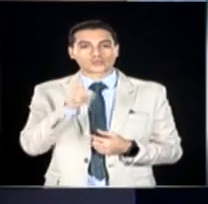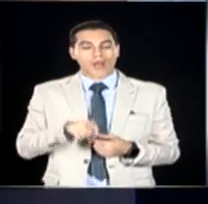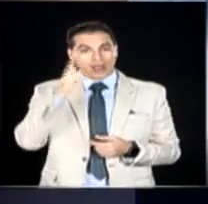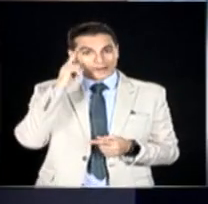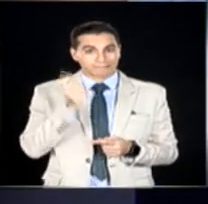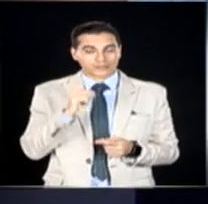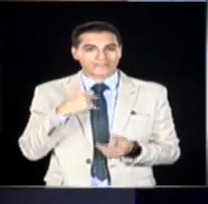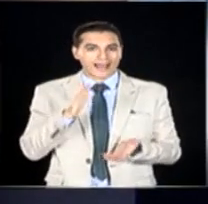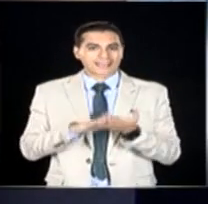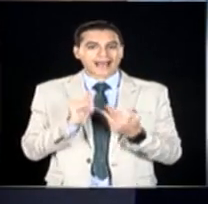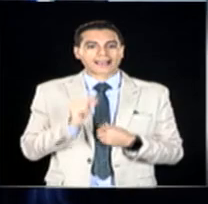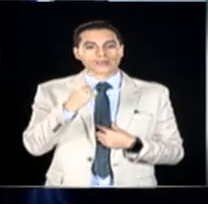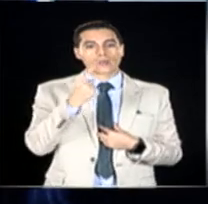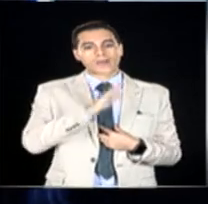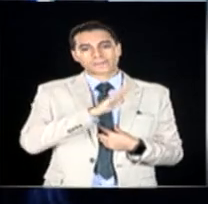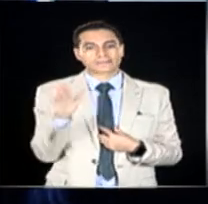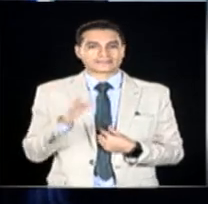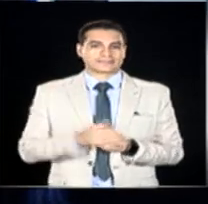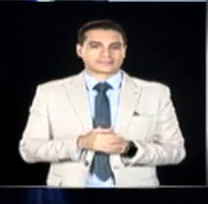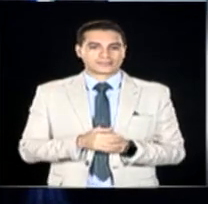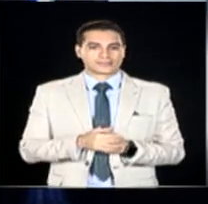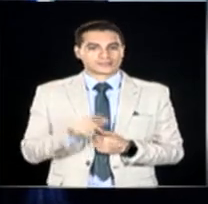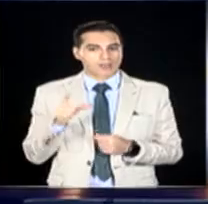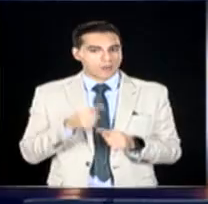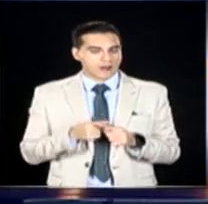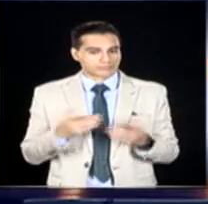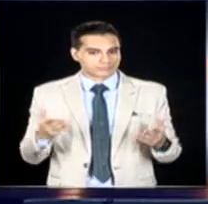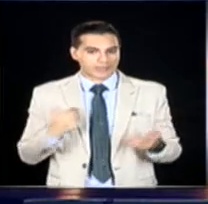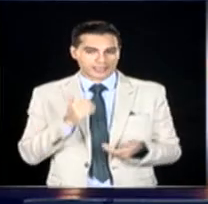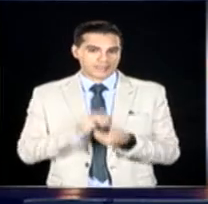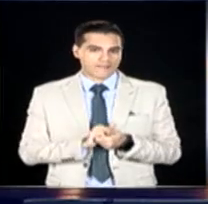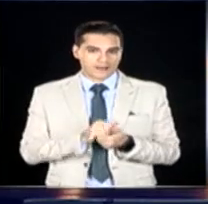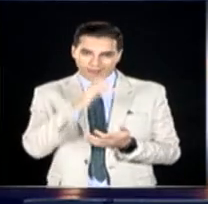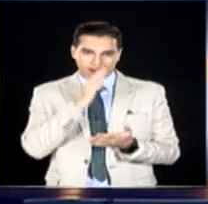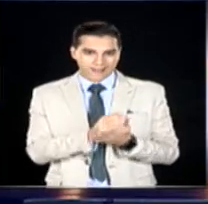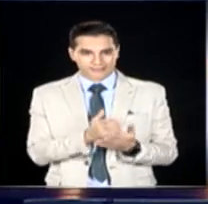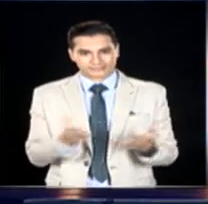هيتجاوب هساعد، صح ولا غلط؟ واتفقنا على كده.